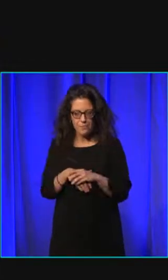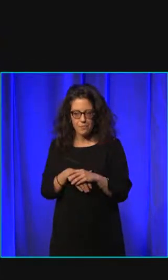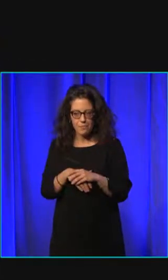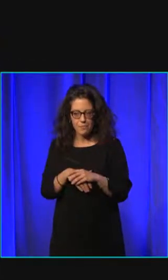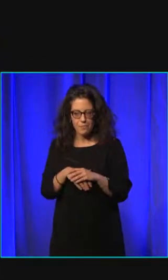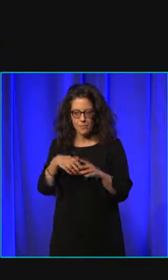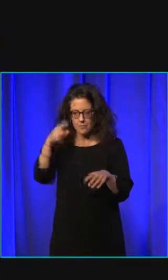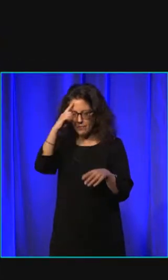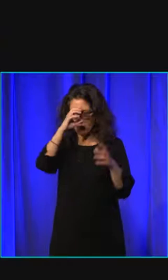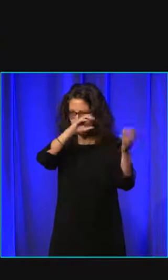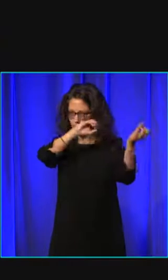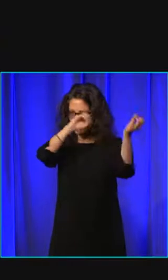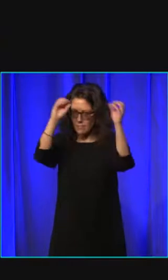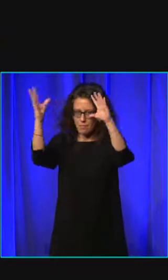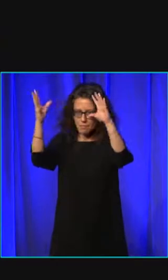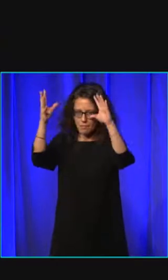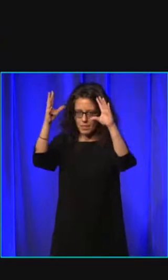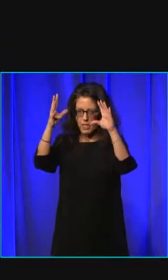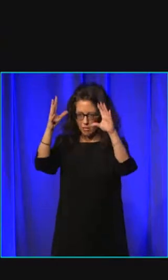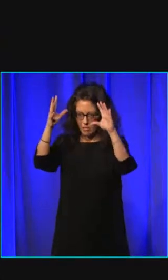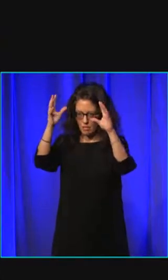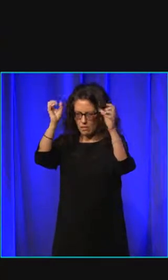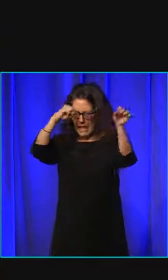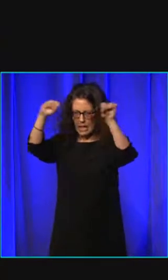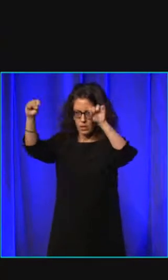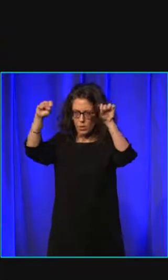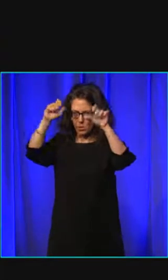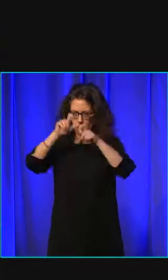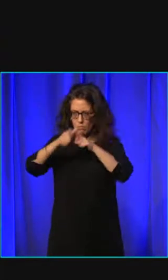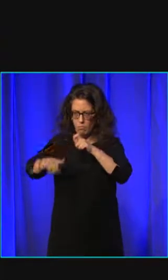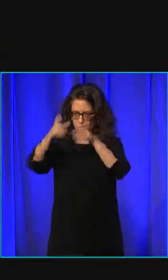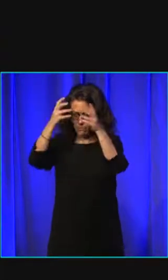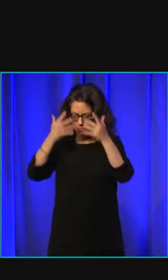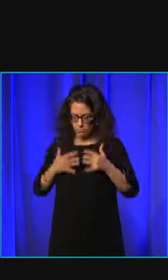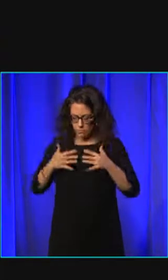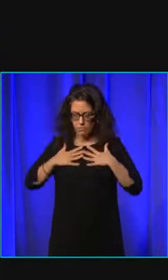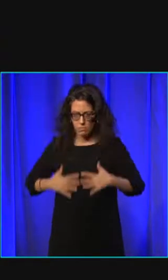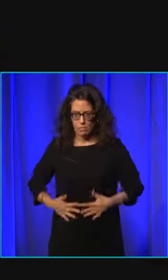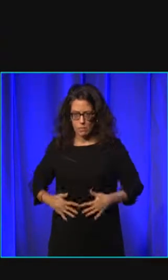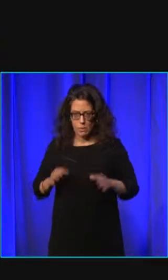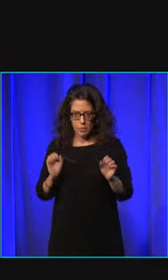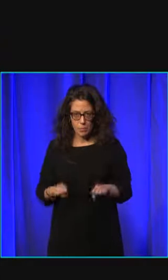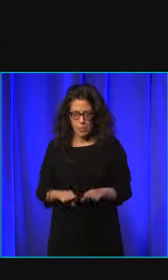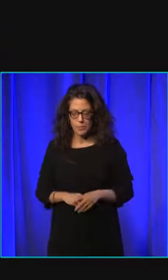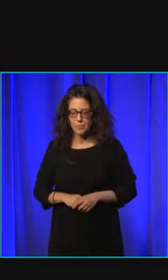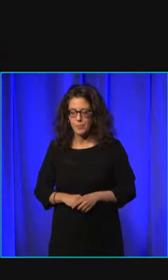conséquences somatosensorielles de cette action. Quand on